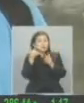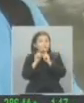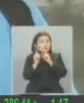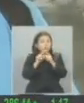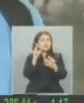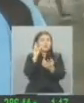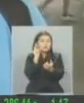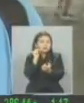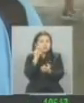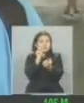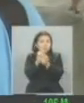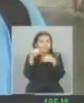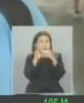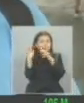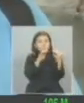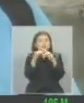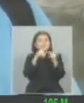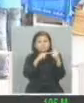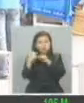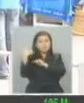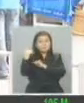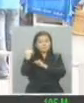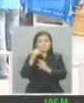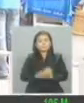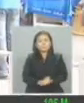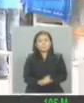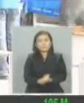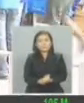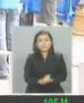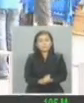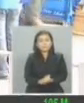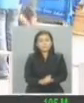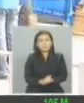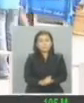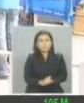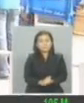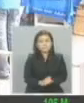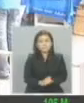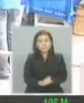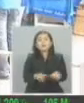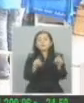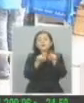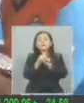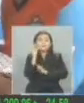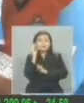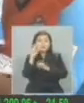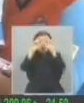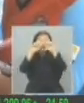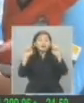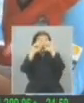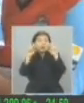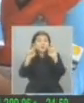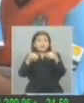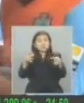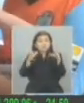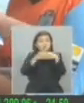แต่ละแมตช์ที่เราจะไปหาก็จะไปติดต่อเขาก่อนอย่างเงี้ยครับ ภาพการรวมตัวกันหน้าร้านขายสินค้าของสโมสรก